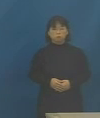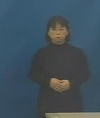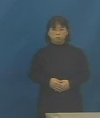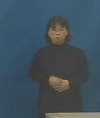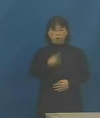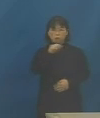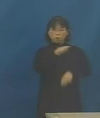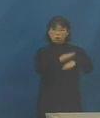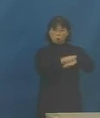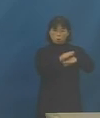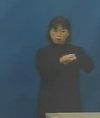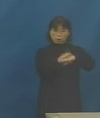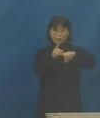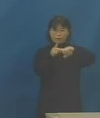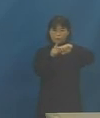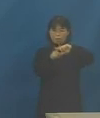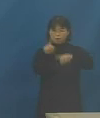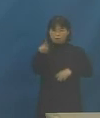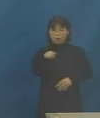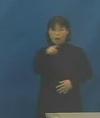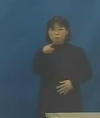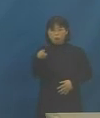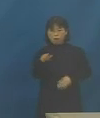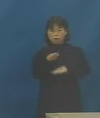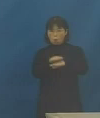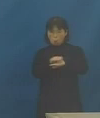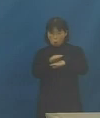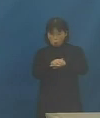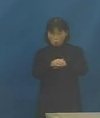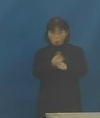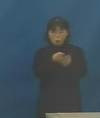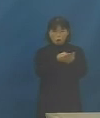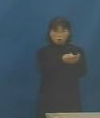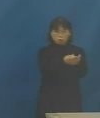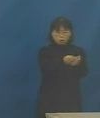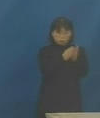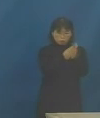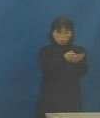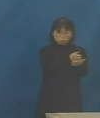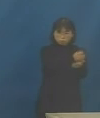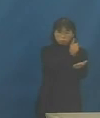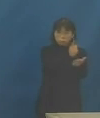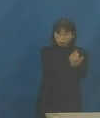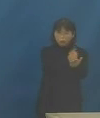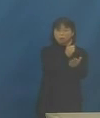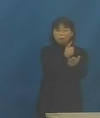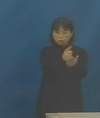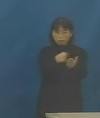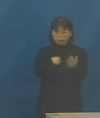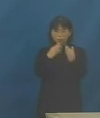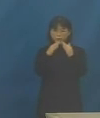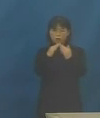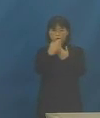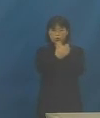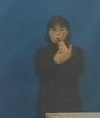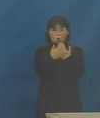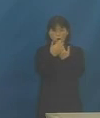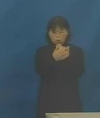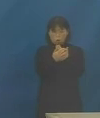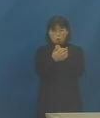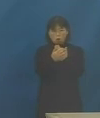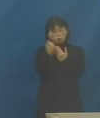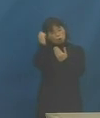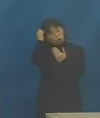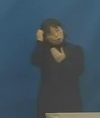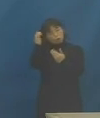鳥取方式プラスアルファーという入院だけでなくて宿泊料や在宅流これを活用しようというそういうよう